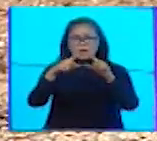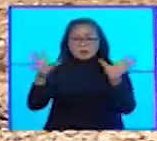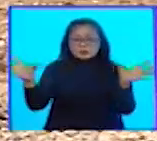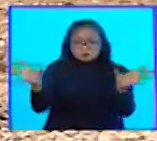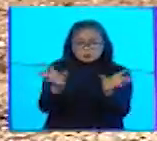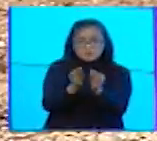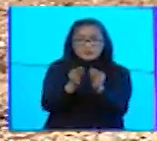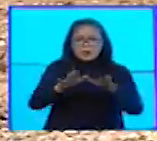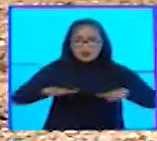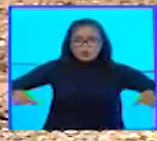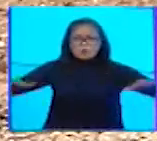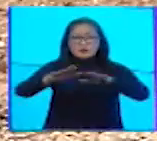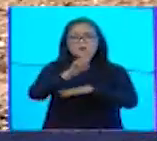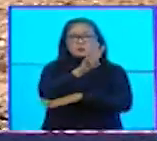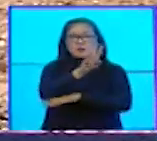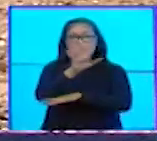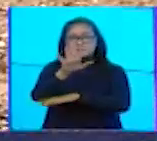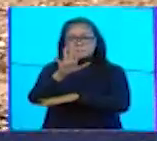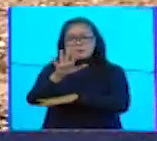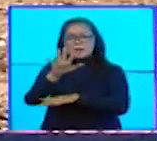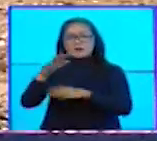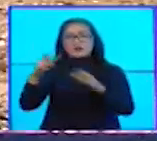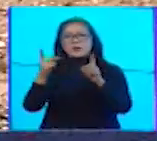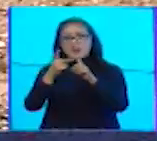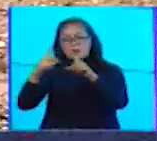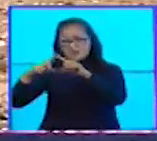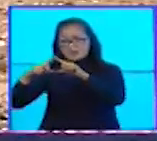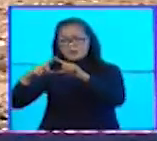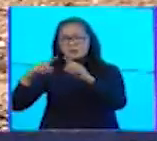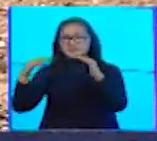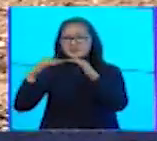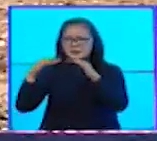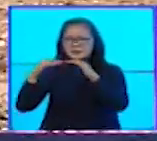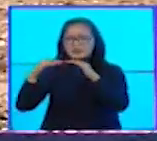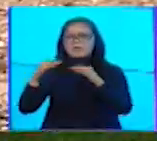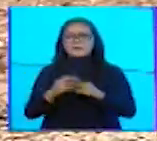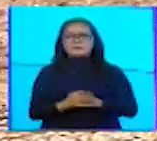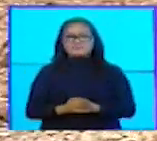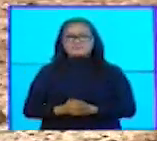25 hektar lahan yang ada di TPU Rorotan ini. Dari Jakarta, Hasbi Allah, Gali Bagas, Tri Julianti, iNews melaporkan.